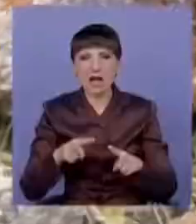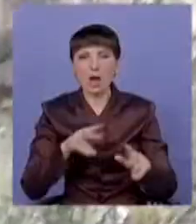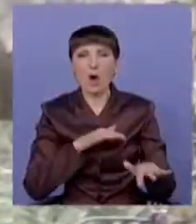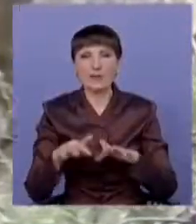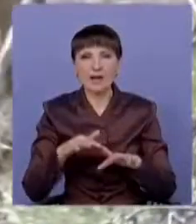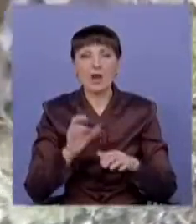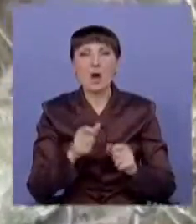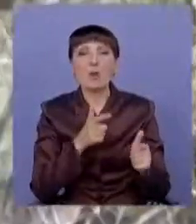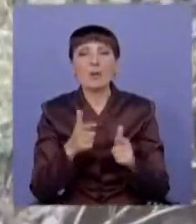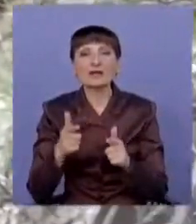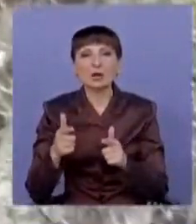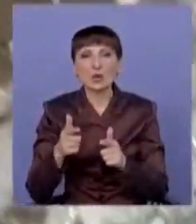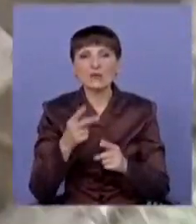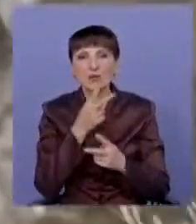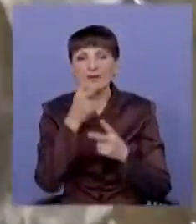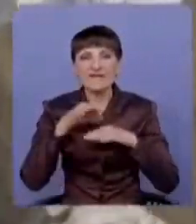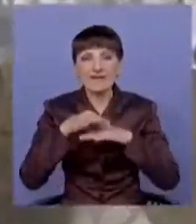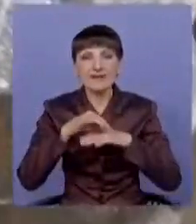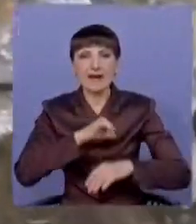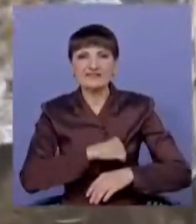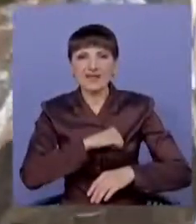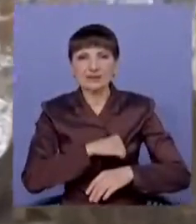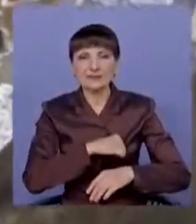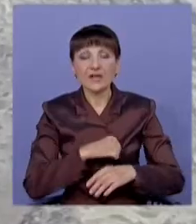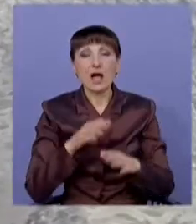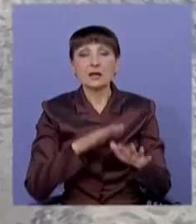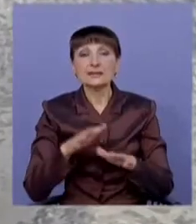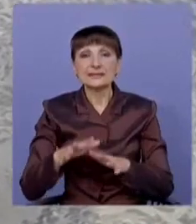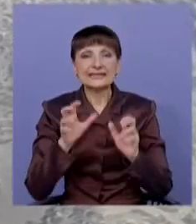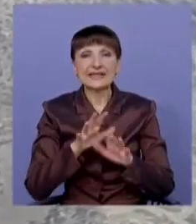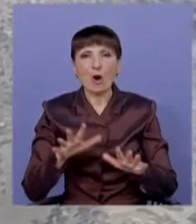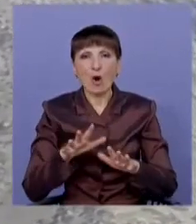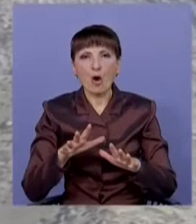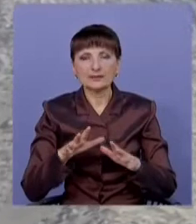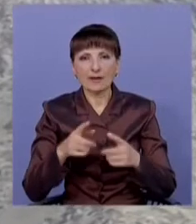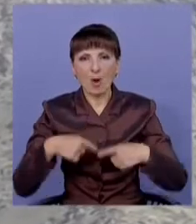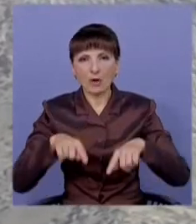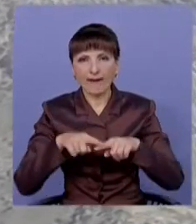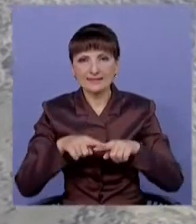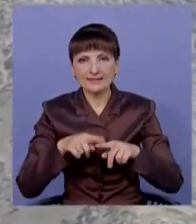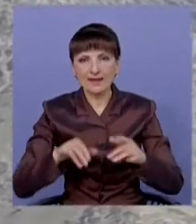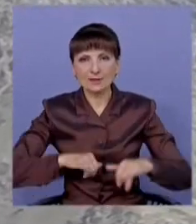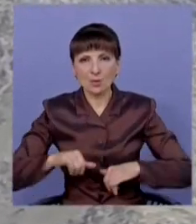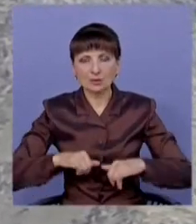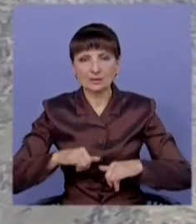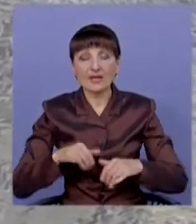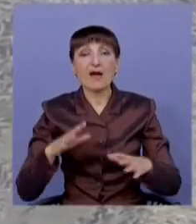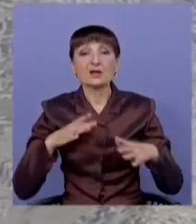операцию по подготовке и ведению разведки противника, локализации незаконных вооруженных формирований. Учение